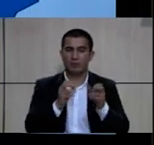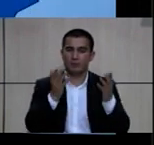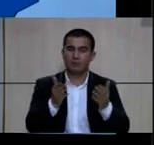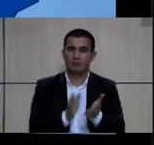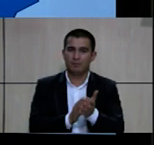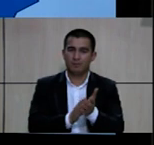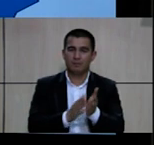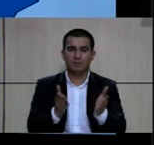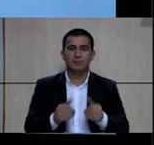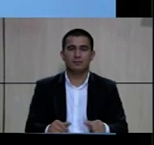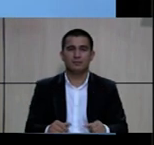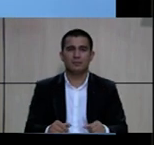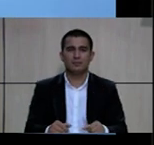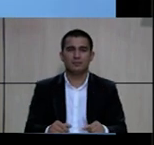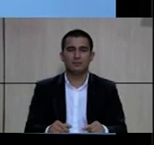kiritdingiz.